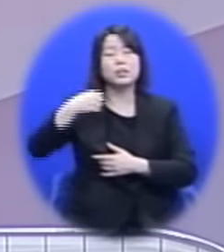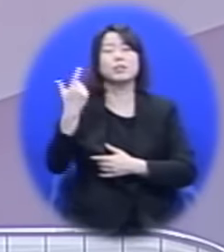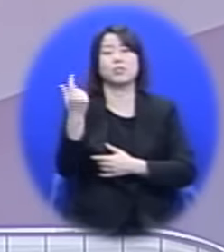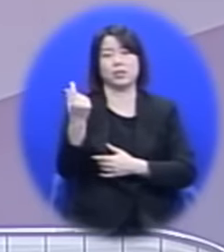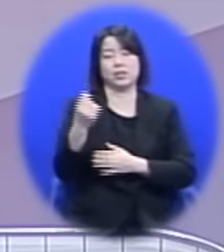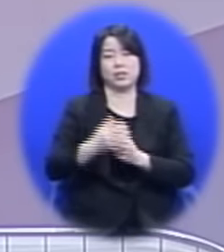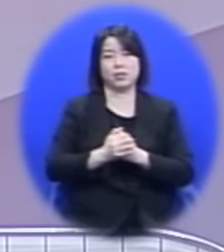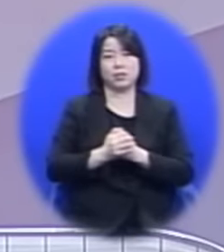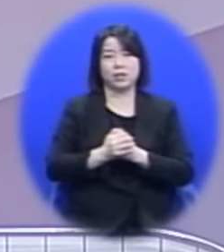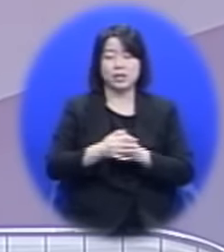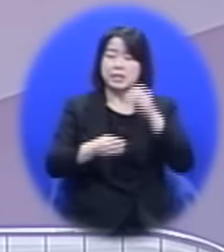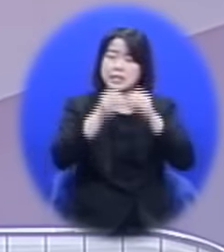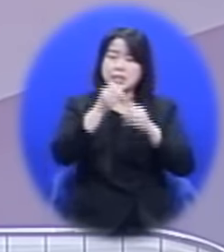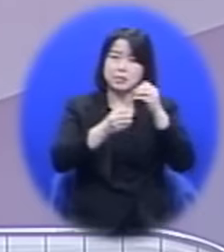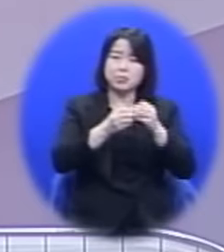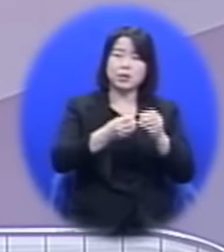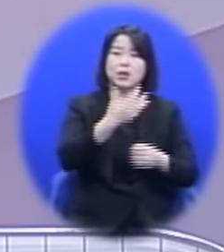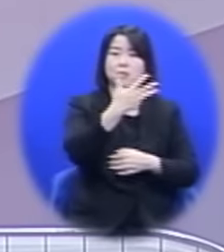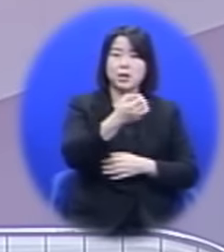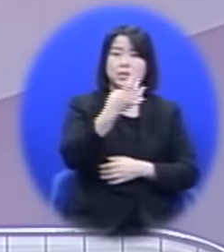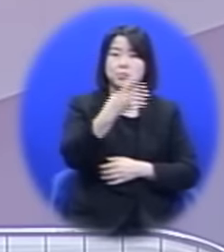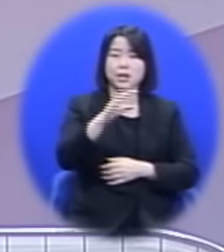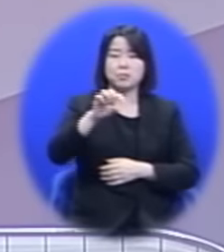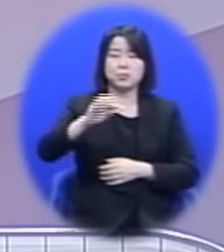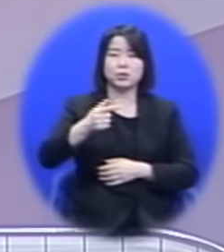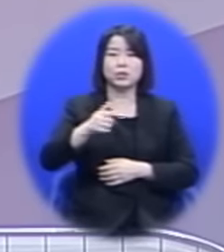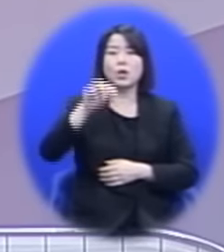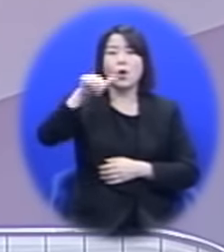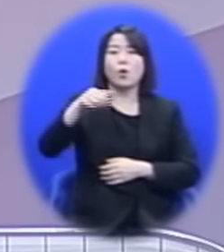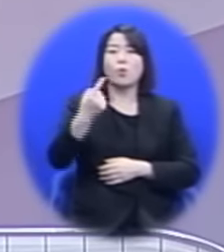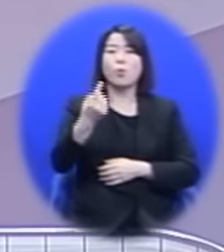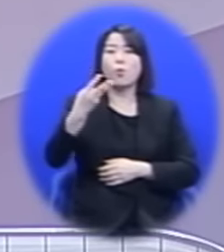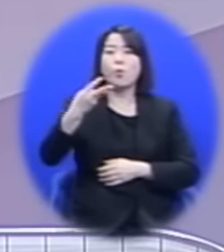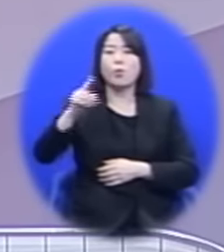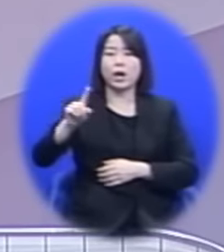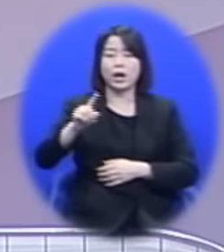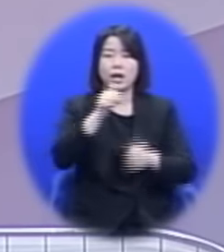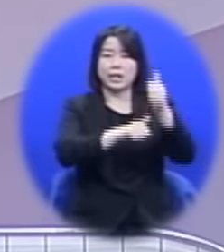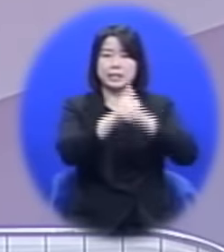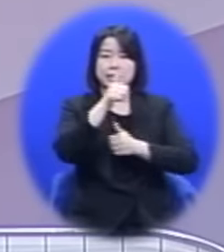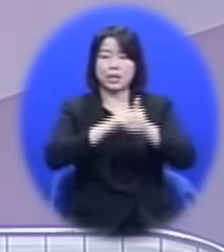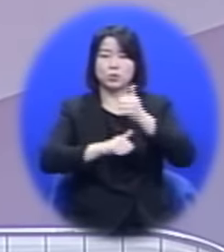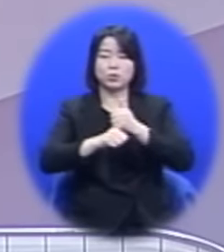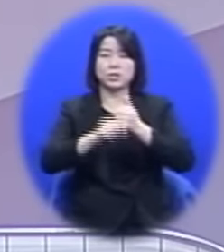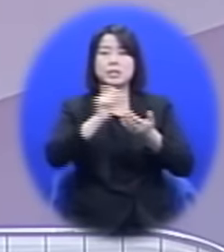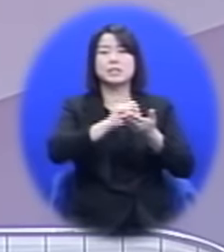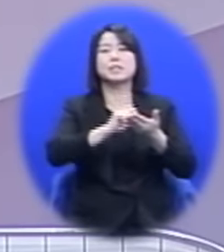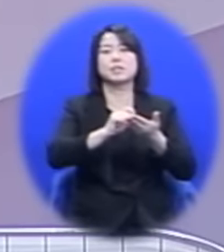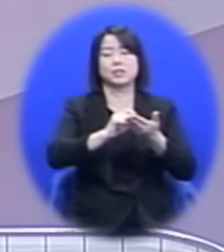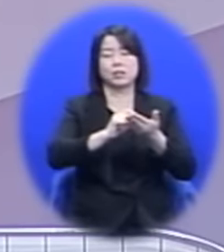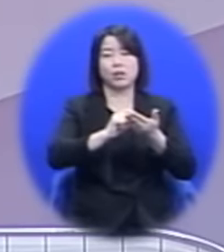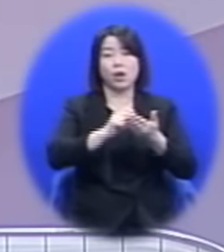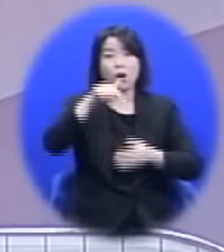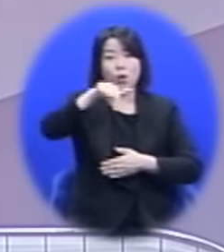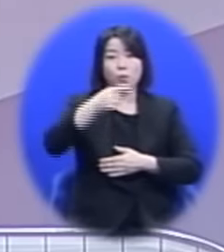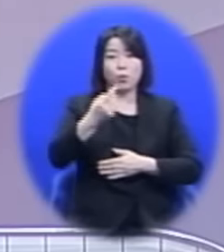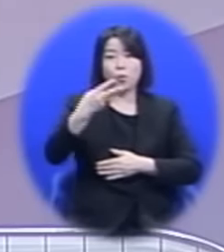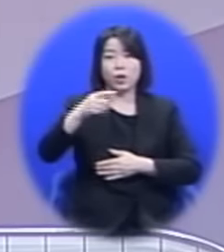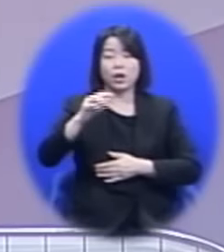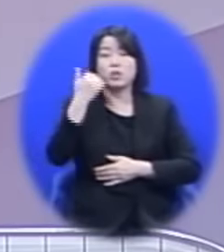시편 84편은 고라의 자손이 쓴 것입니다. 여러분, 고라가 누군지 아십니까?